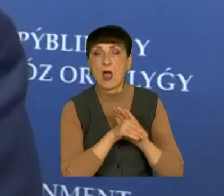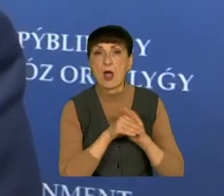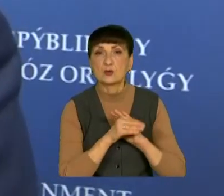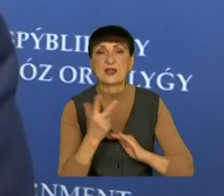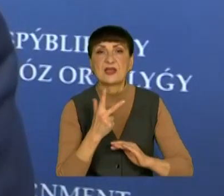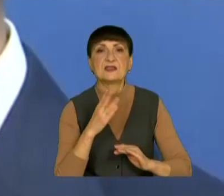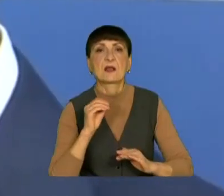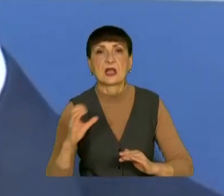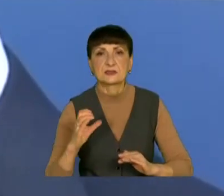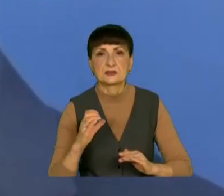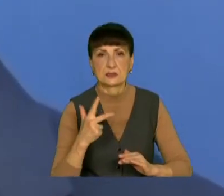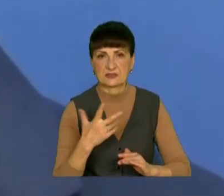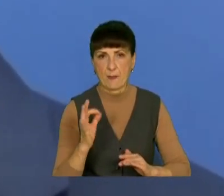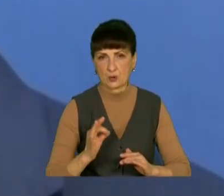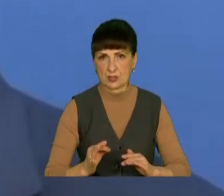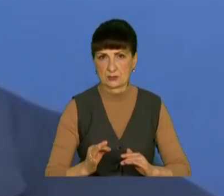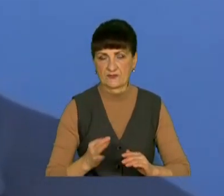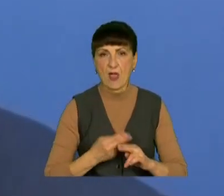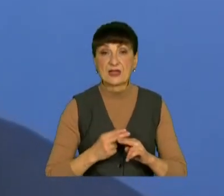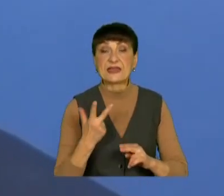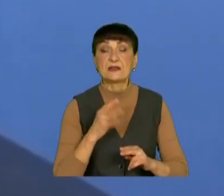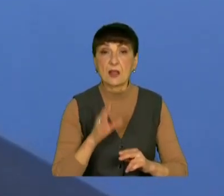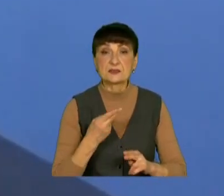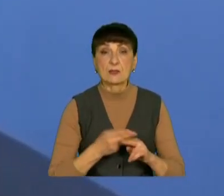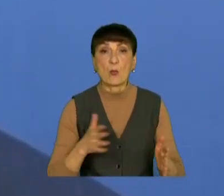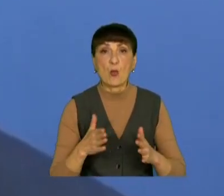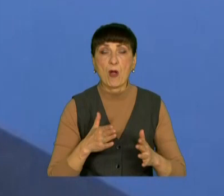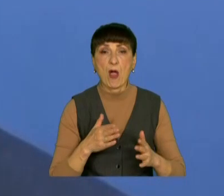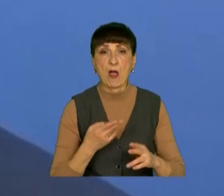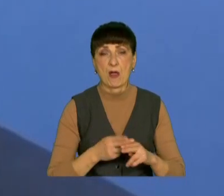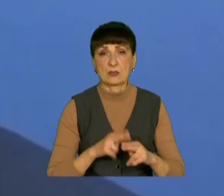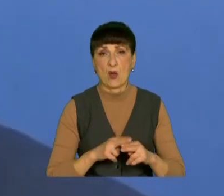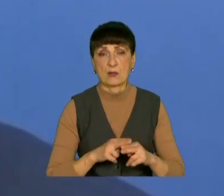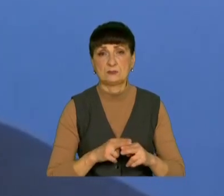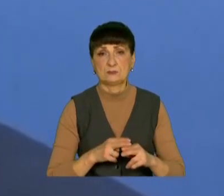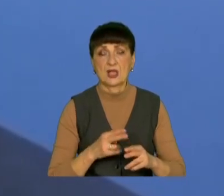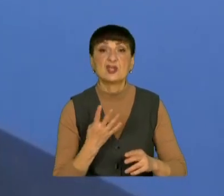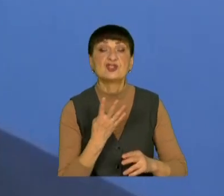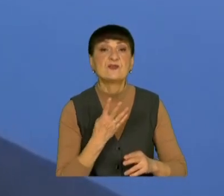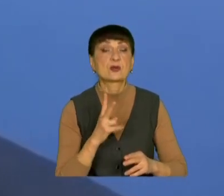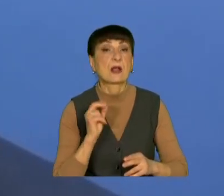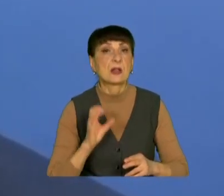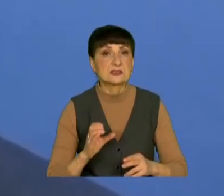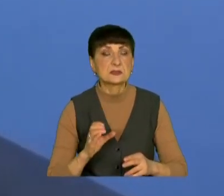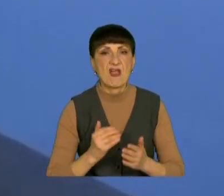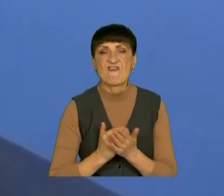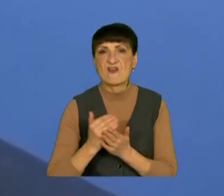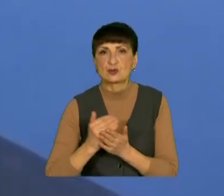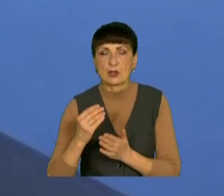составляет 35%. 3 класс – это который мука идет на муку, то есть пшеница, которая идет. 4 класс – выше